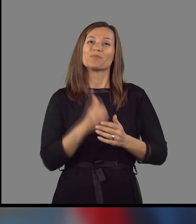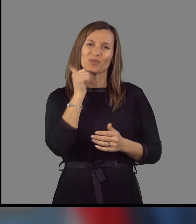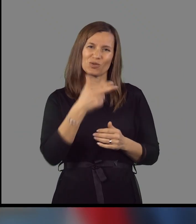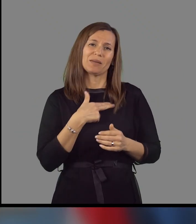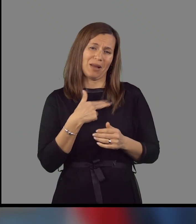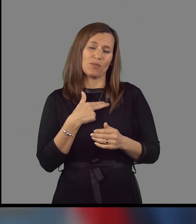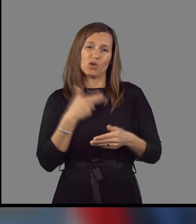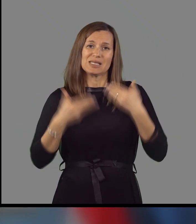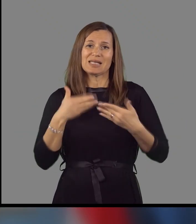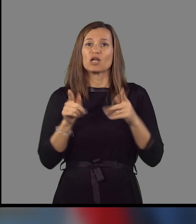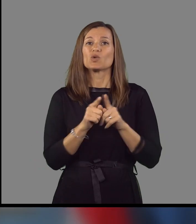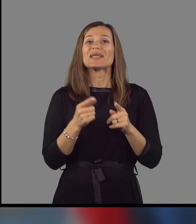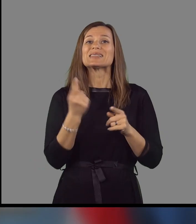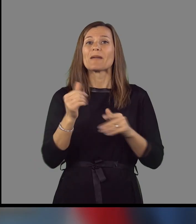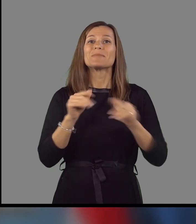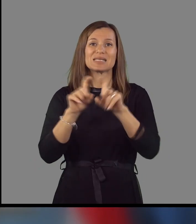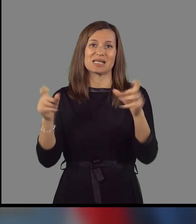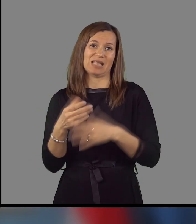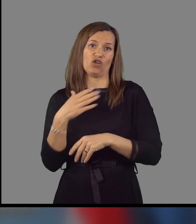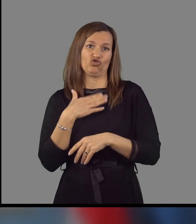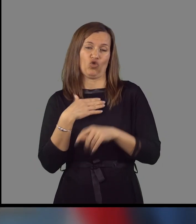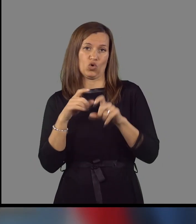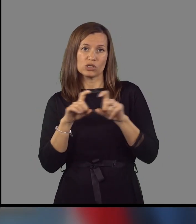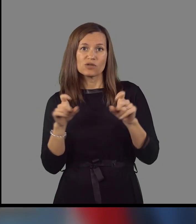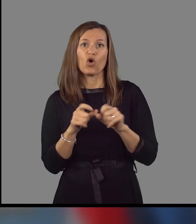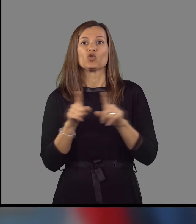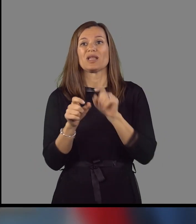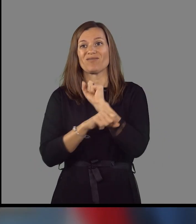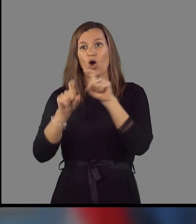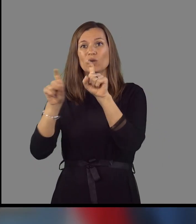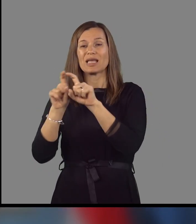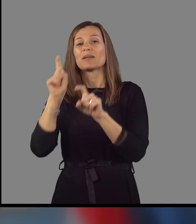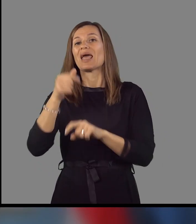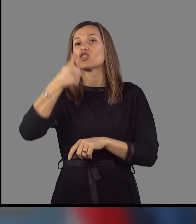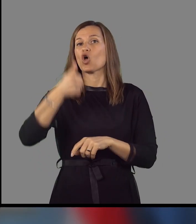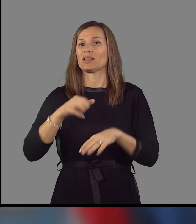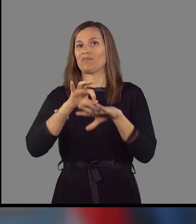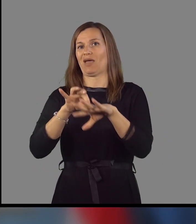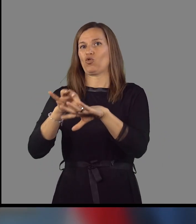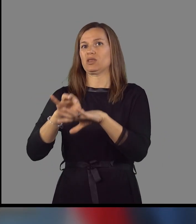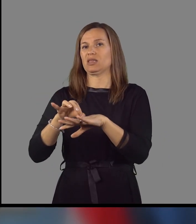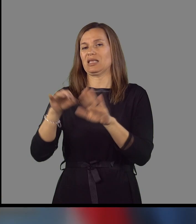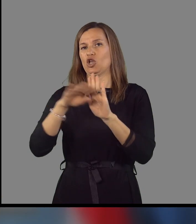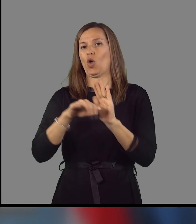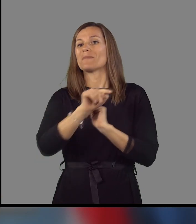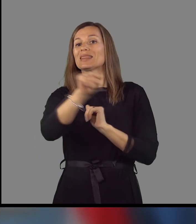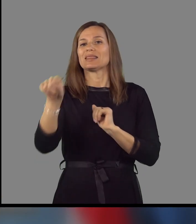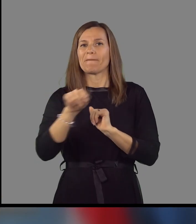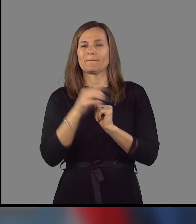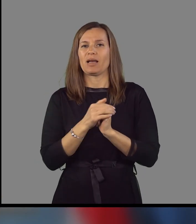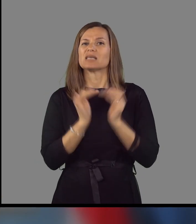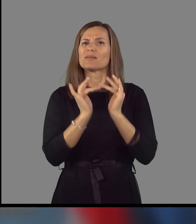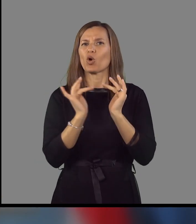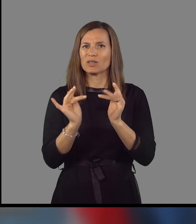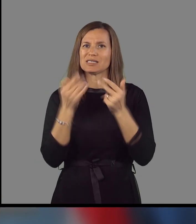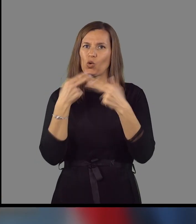Ja, hvala za vprašanje. Ravno jutri imamo sestanek tudi z Ministrstvom za šolstvo, sicer s fakultetami in z navodilom, enotnim